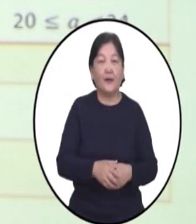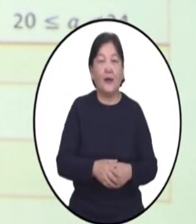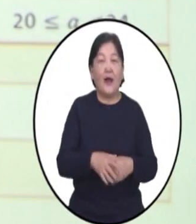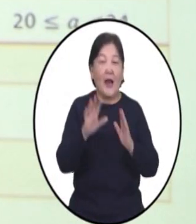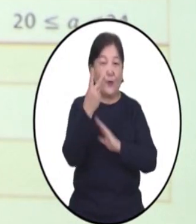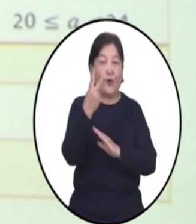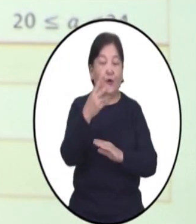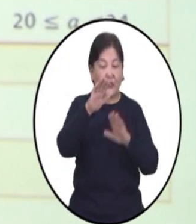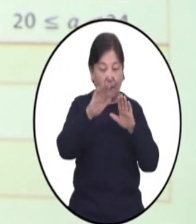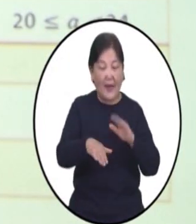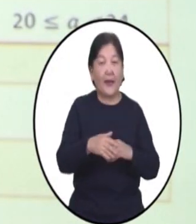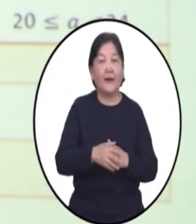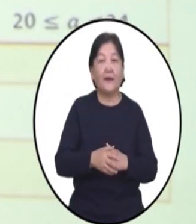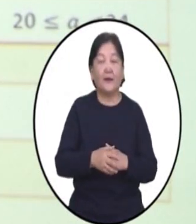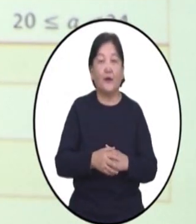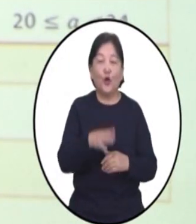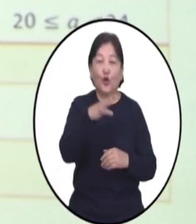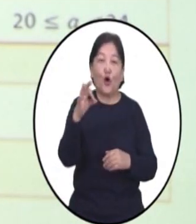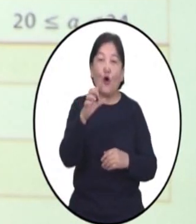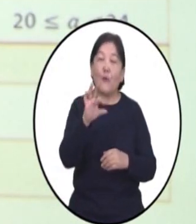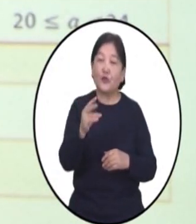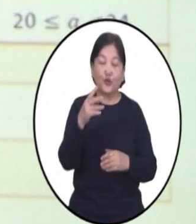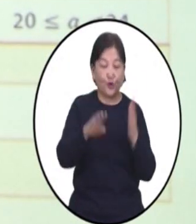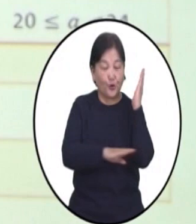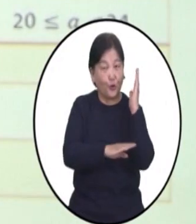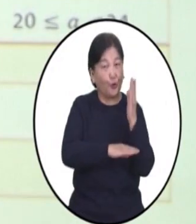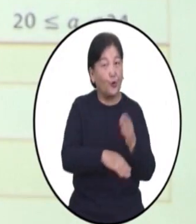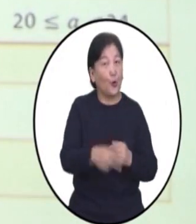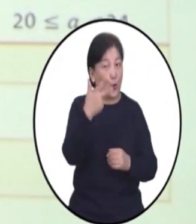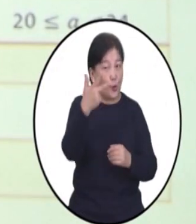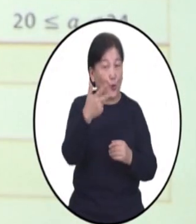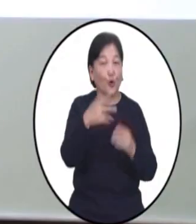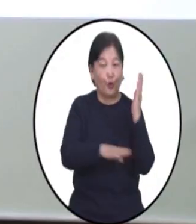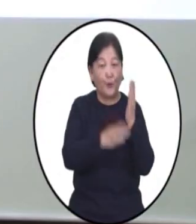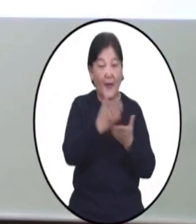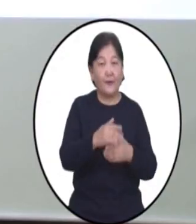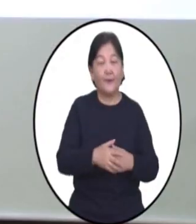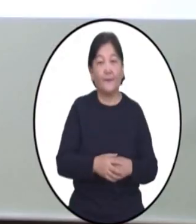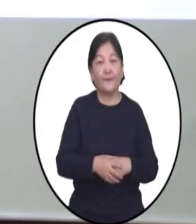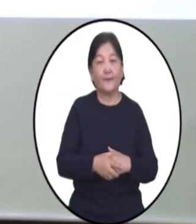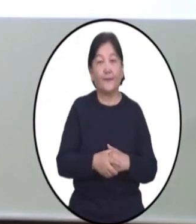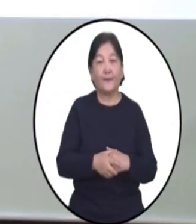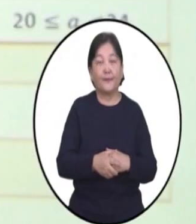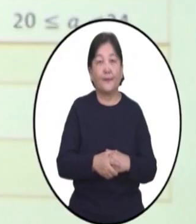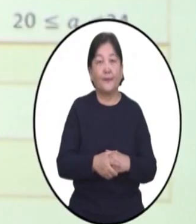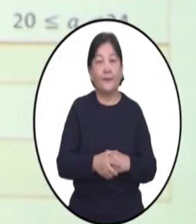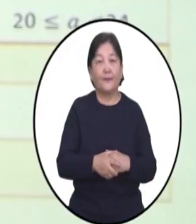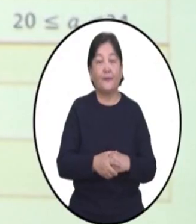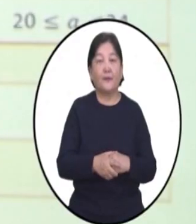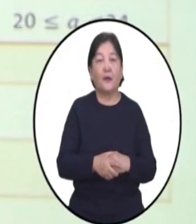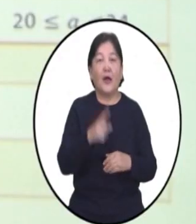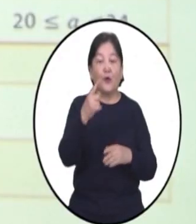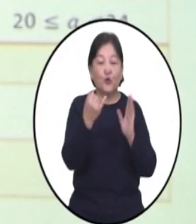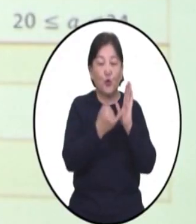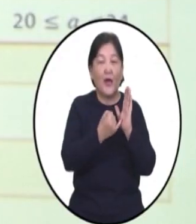бага бодлого бодсон өдрүүдийн аваад үзэх юм бол 3 өдөр байх нь байна. Хоригдлол нь. За, мөн яг үхэр 16-аас